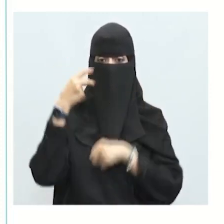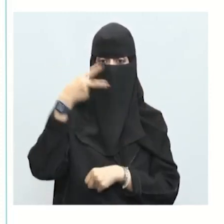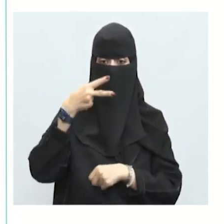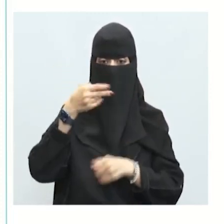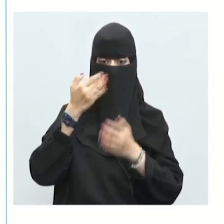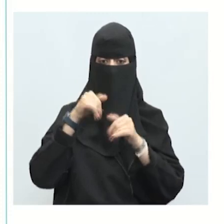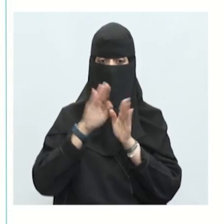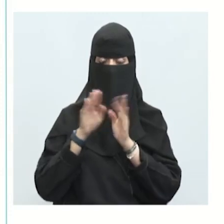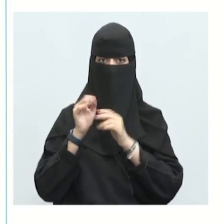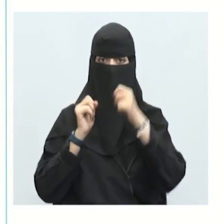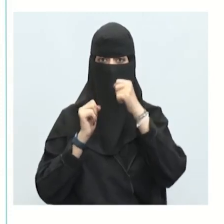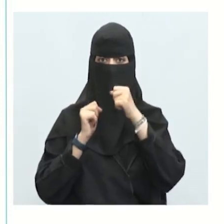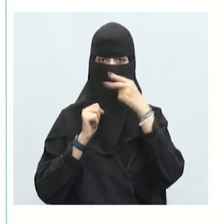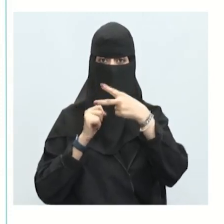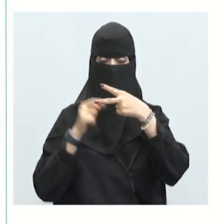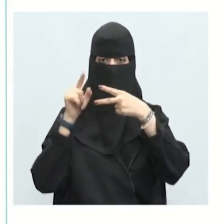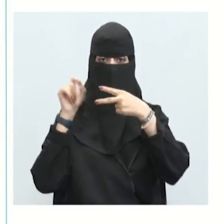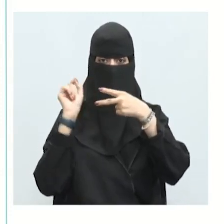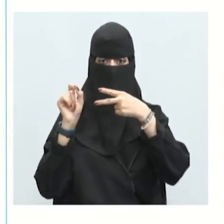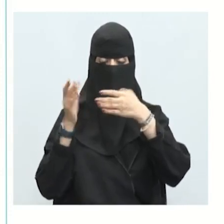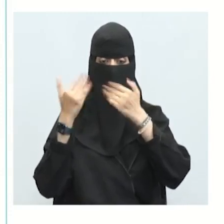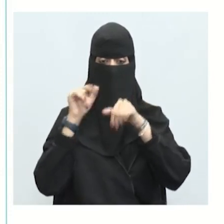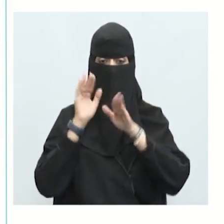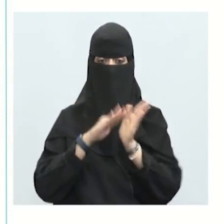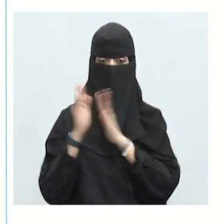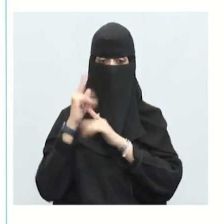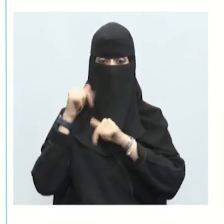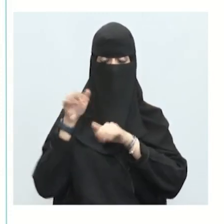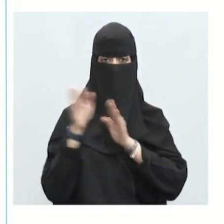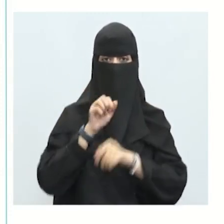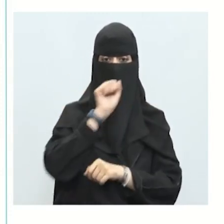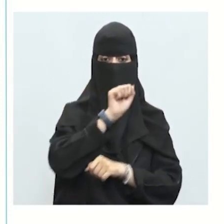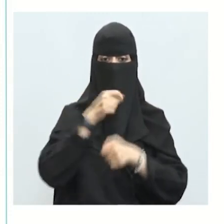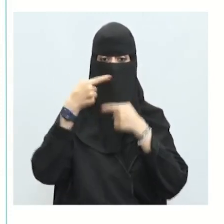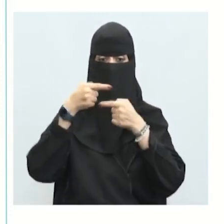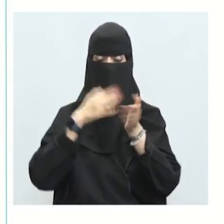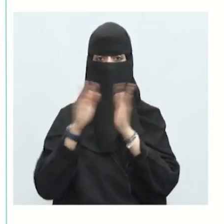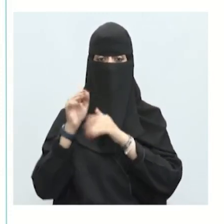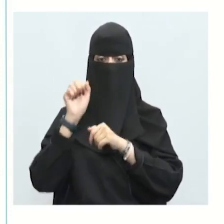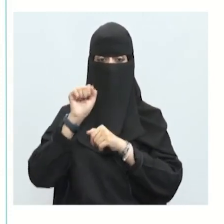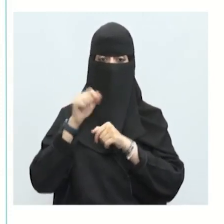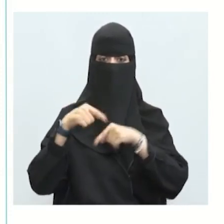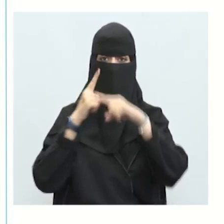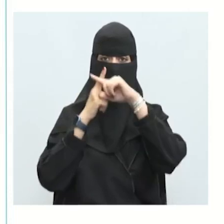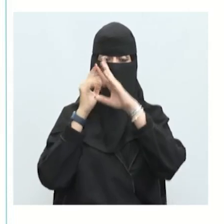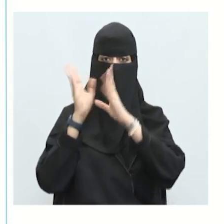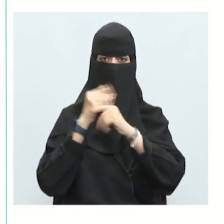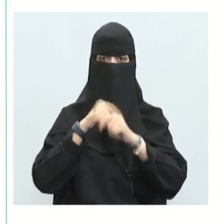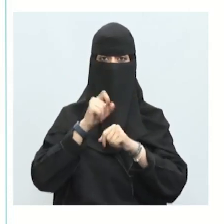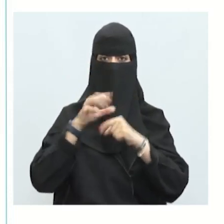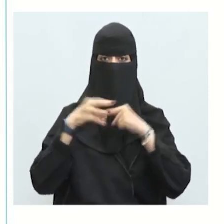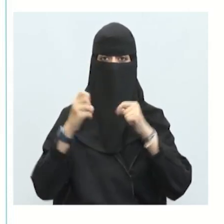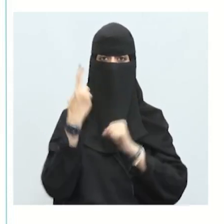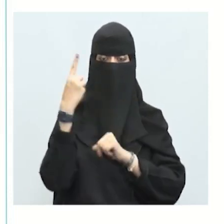كان اصغر من الصفر نقوم باسناد الى اي نتيجه عمليه ضرب الا a ضرب